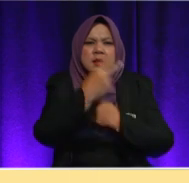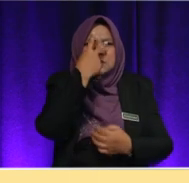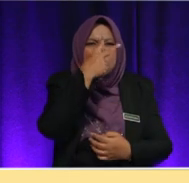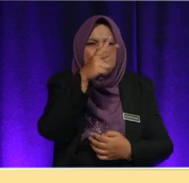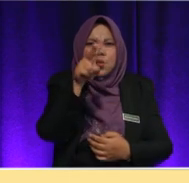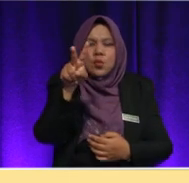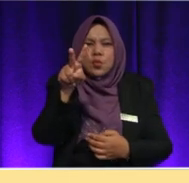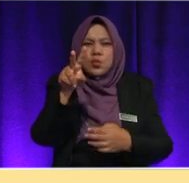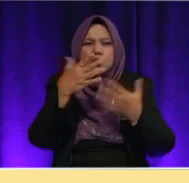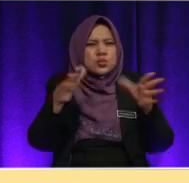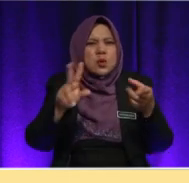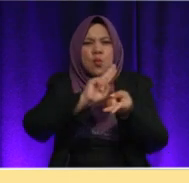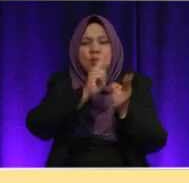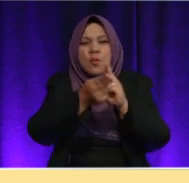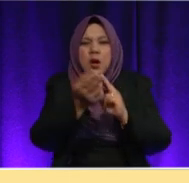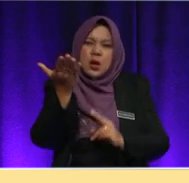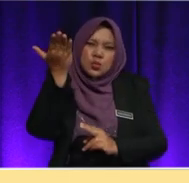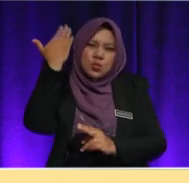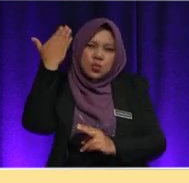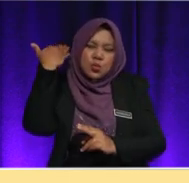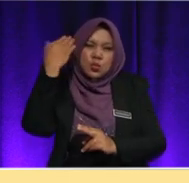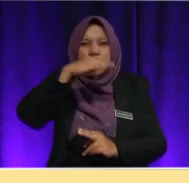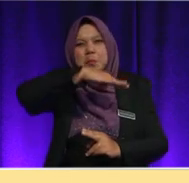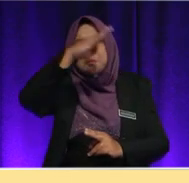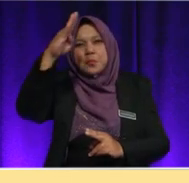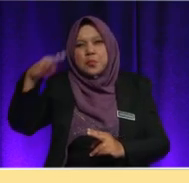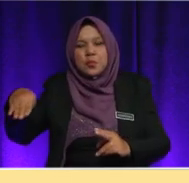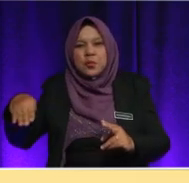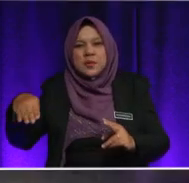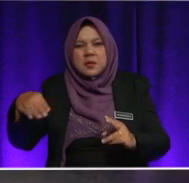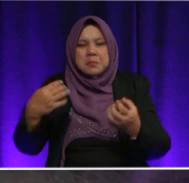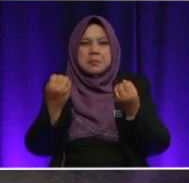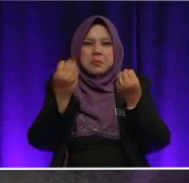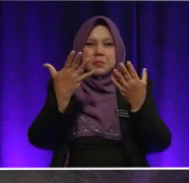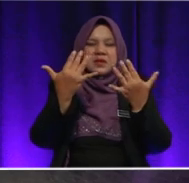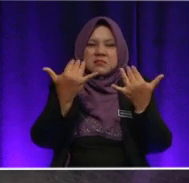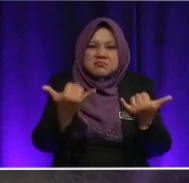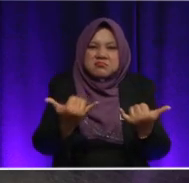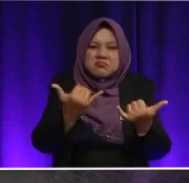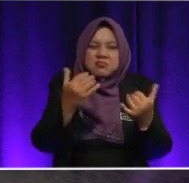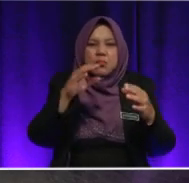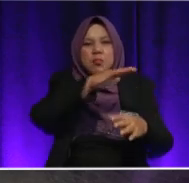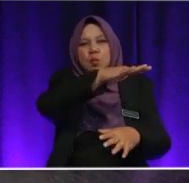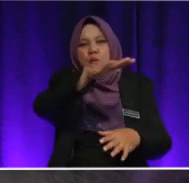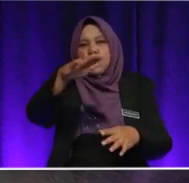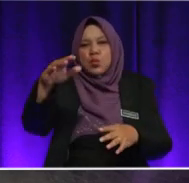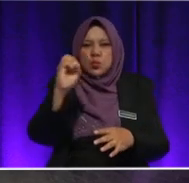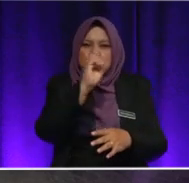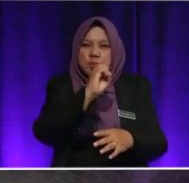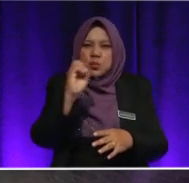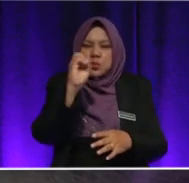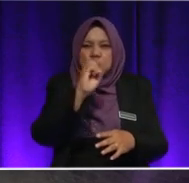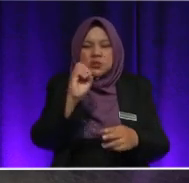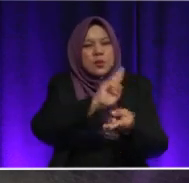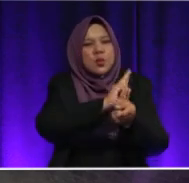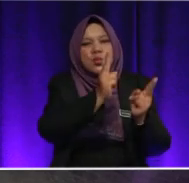itu berubah dulu masih kita balik kampung bentuk muka bumi atau belakang rumah kita lain tapi bila ada satu masa yang lama dah